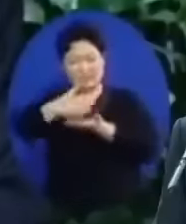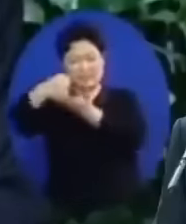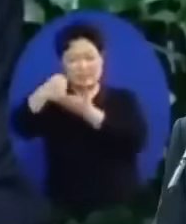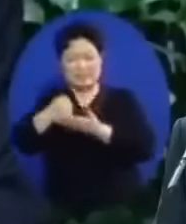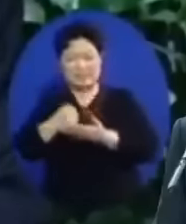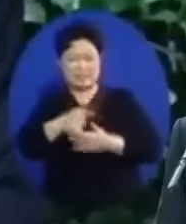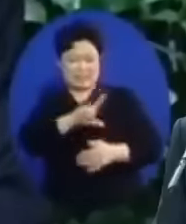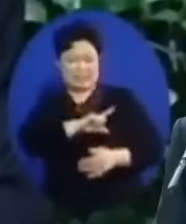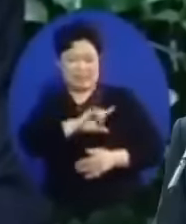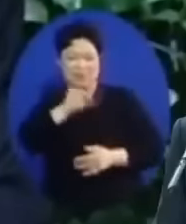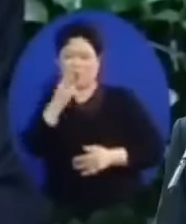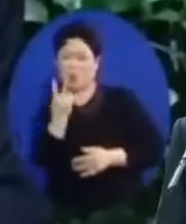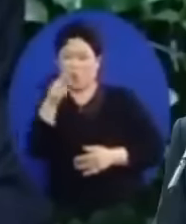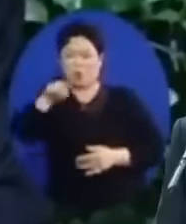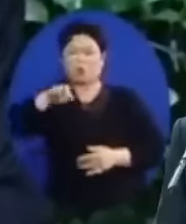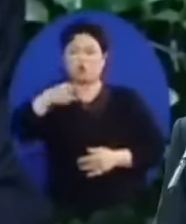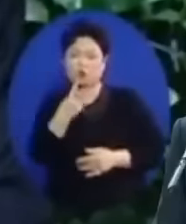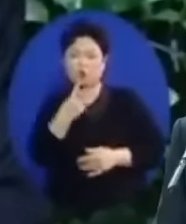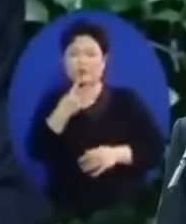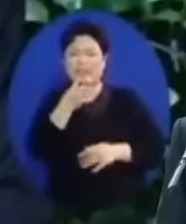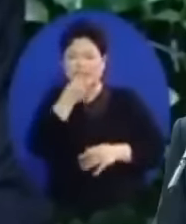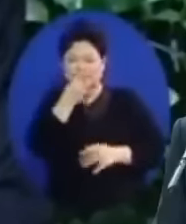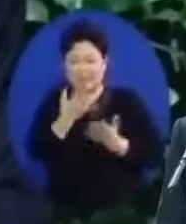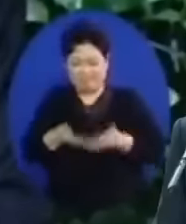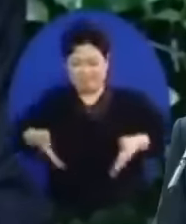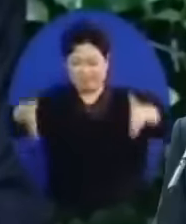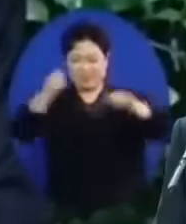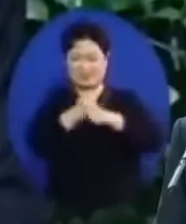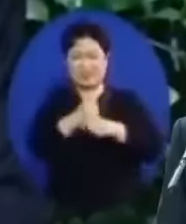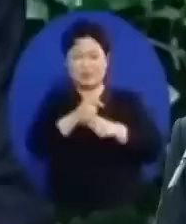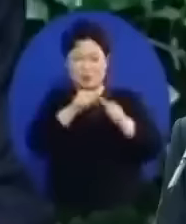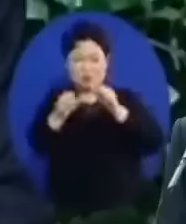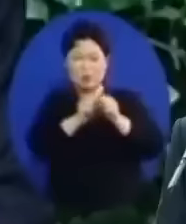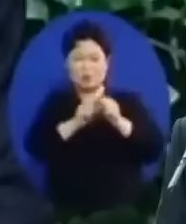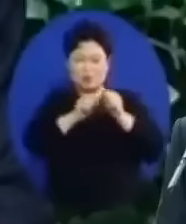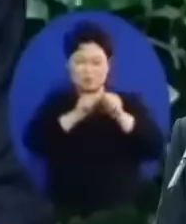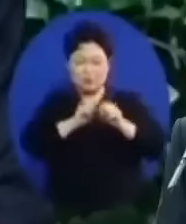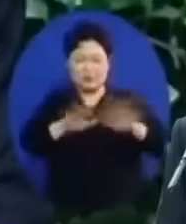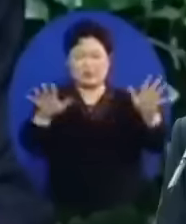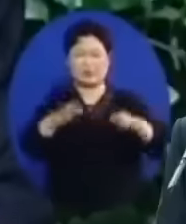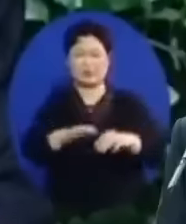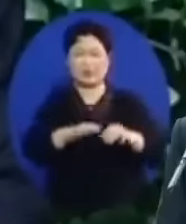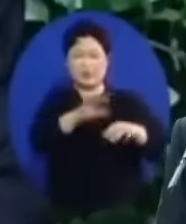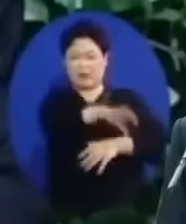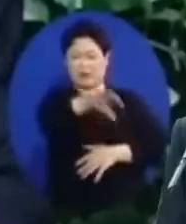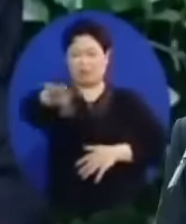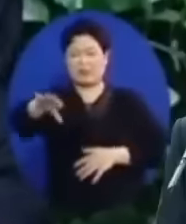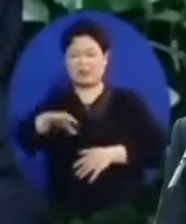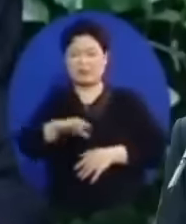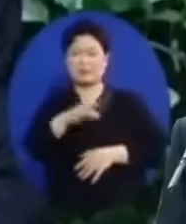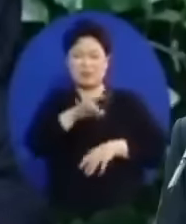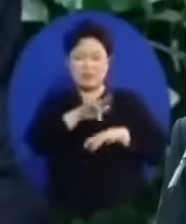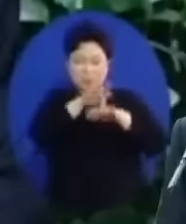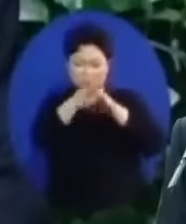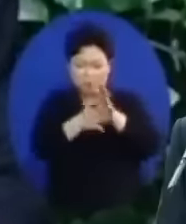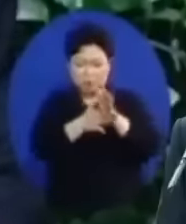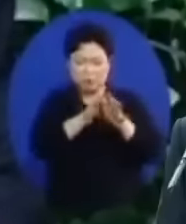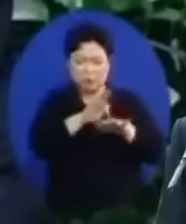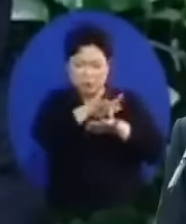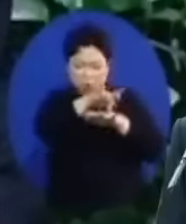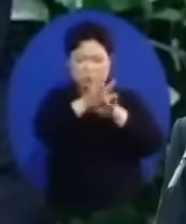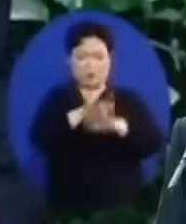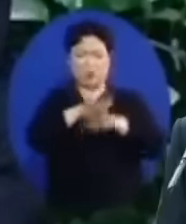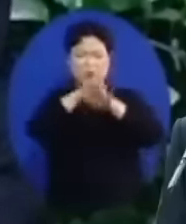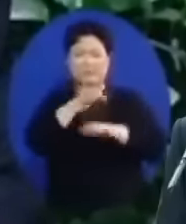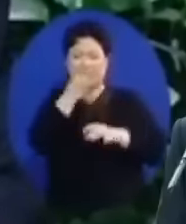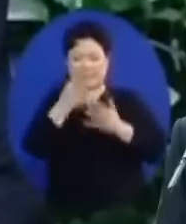요술 쌀단지라고 합니다. 이것이 소문이 나서 각 동리마다 쌀집에서 요술 쌀단지를 시행했는데